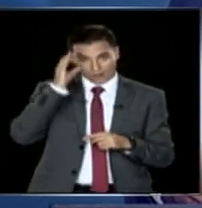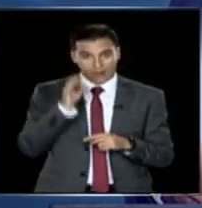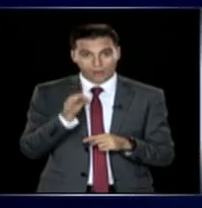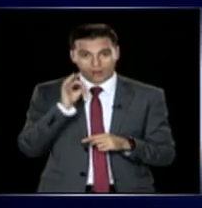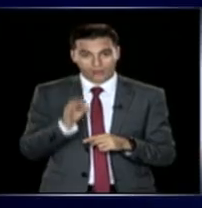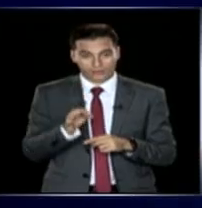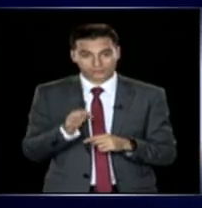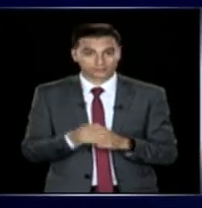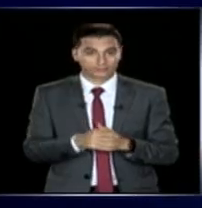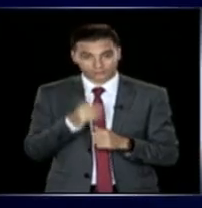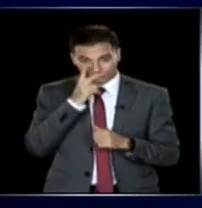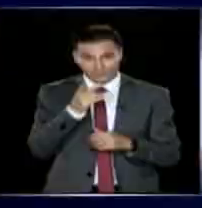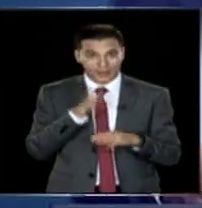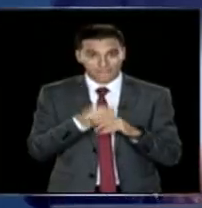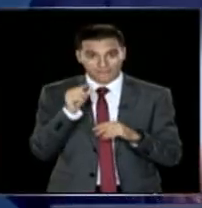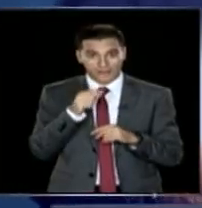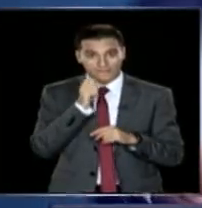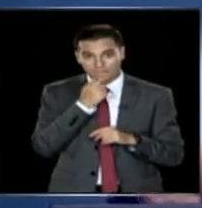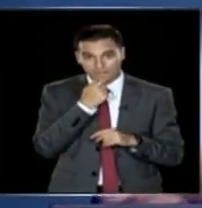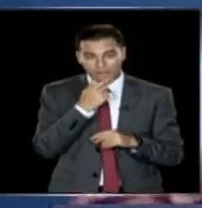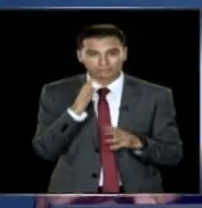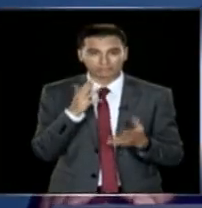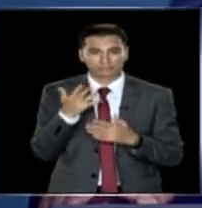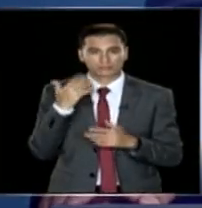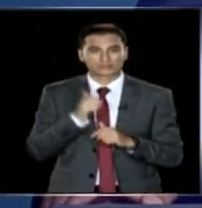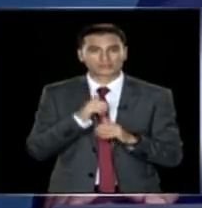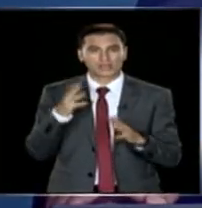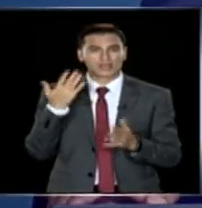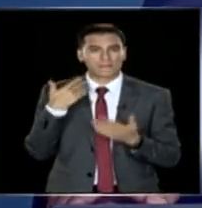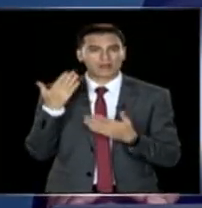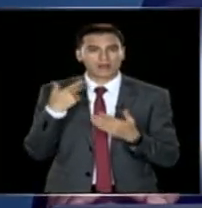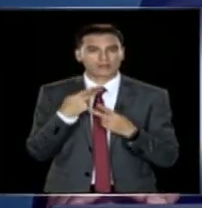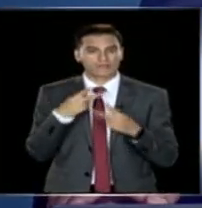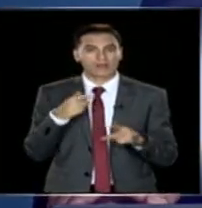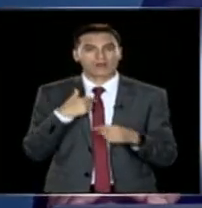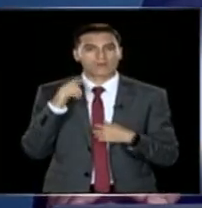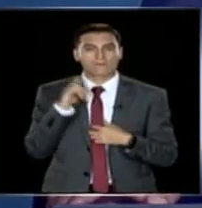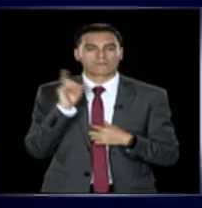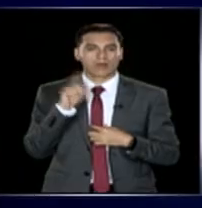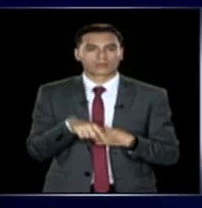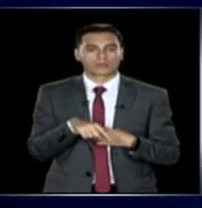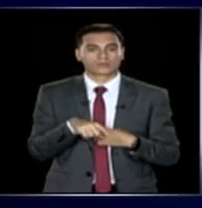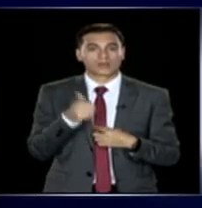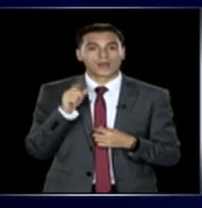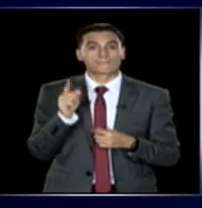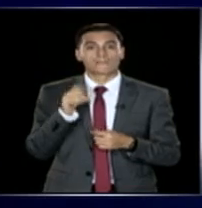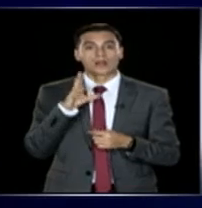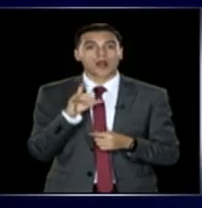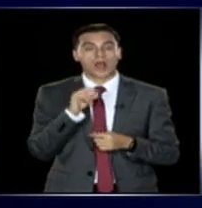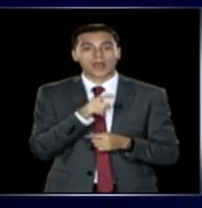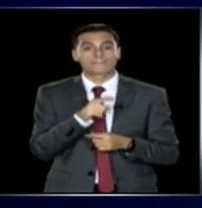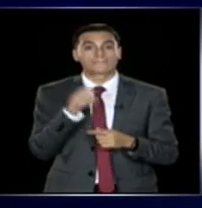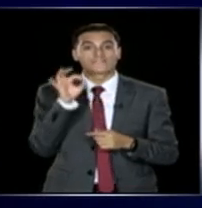أوي. بتتفرج عليه من إمتى؟ من أول ما اتعمل، من زمان خالص. فعلا؟ فعلا. إبراهيم منصور